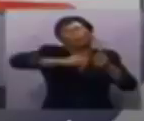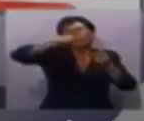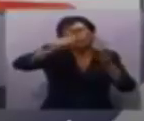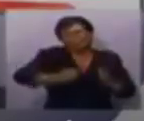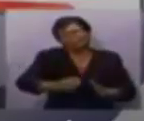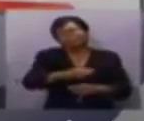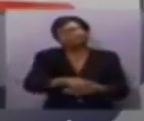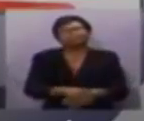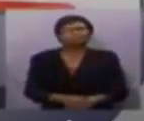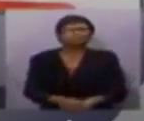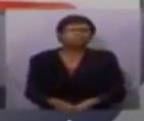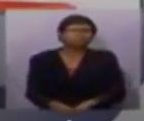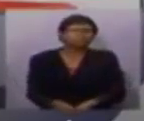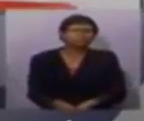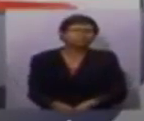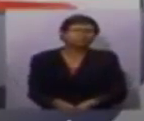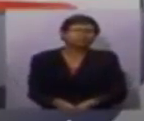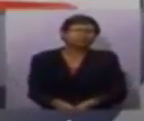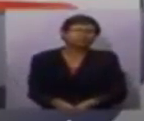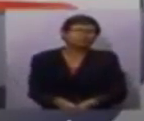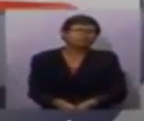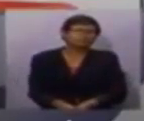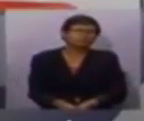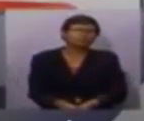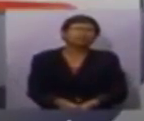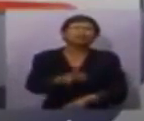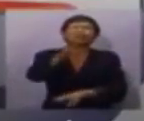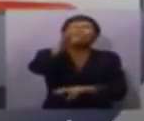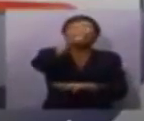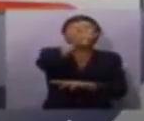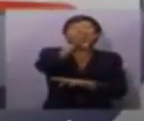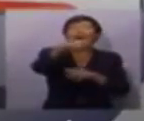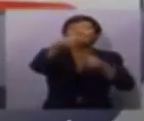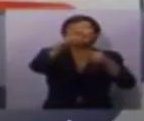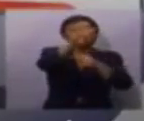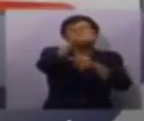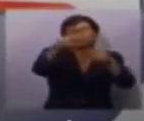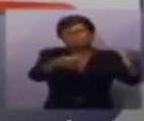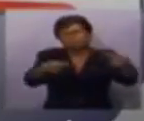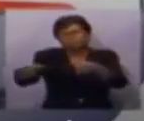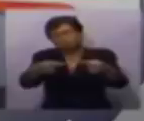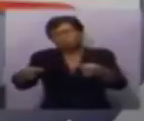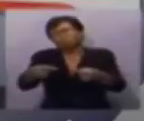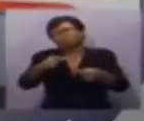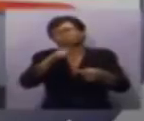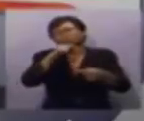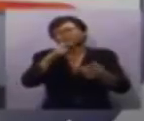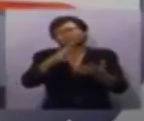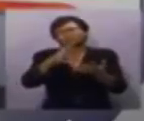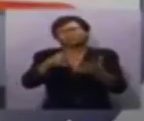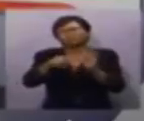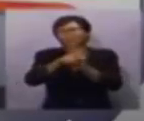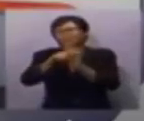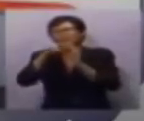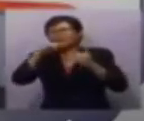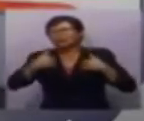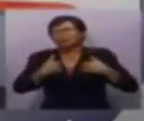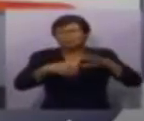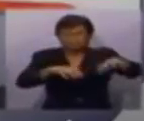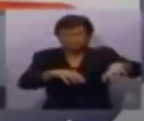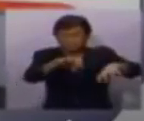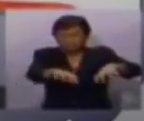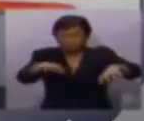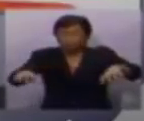pembangkang. Kalau di pun ada 3-4 penjuru, dia tidak membawa kesan yang banyak. Di kawasan-kawasan majoriti Melayu, seperti